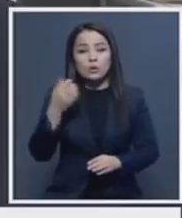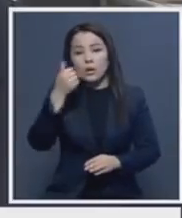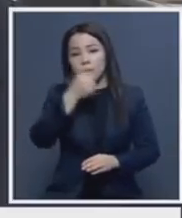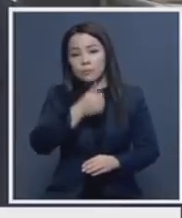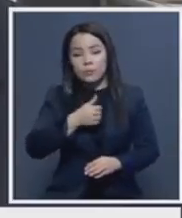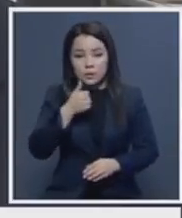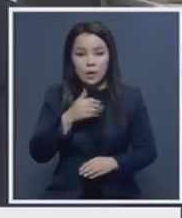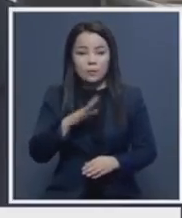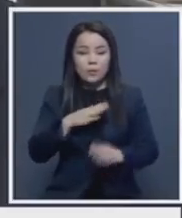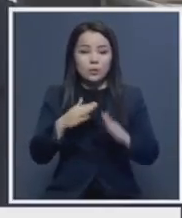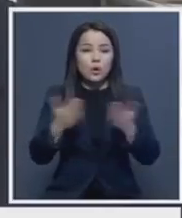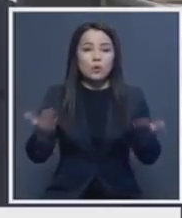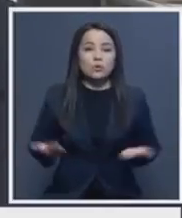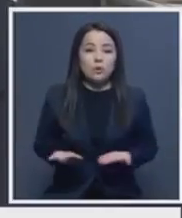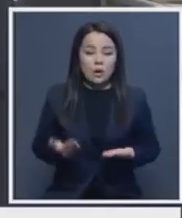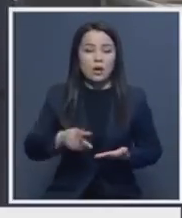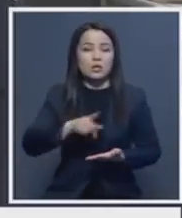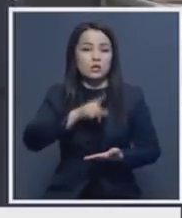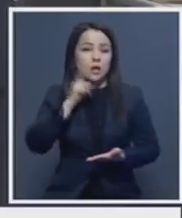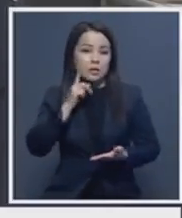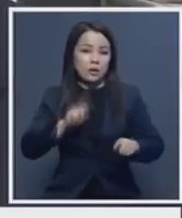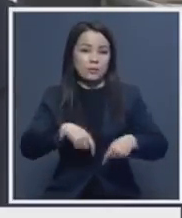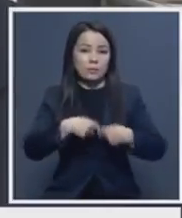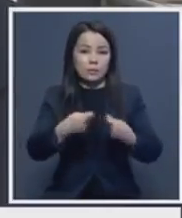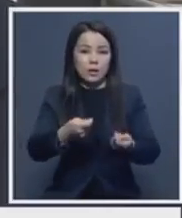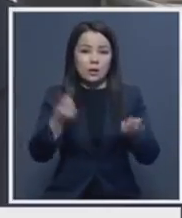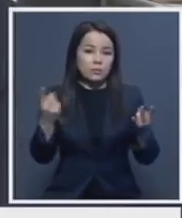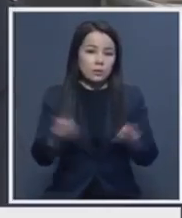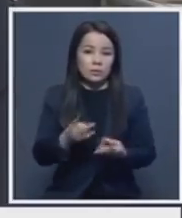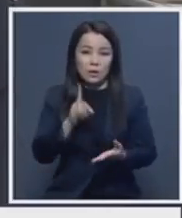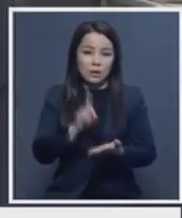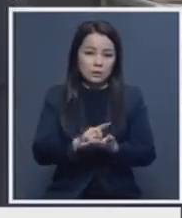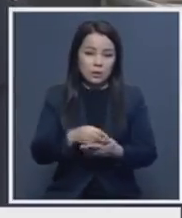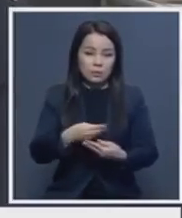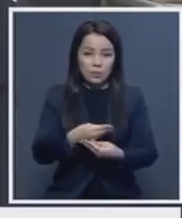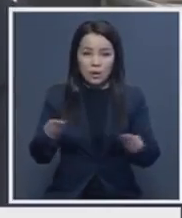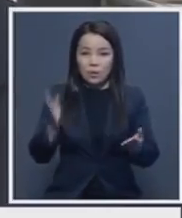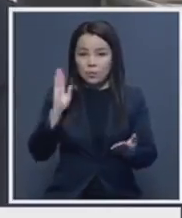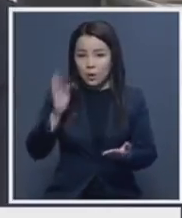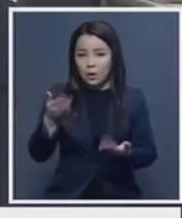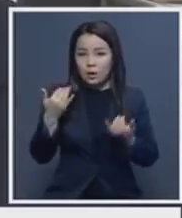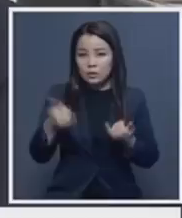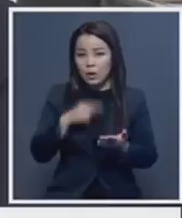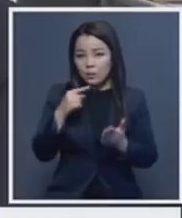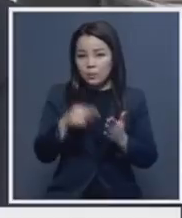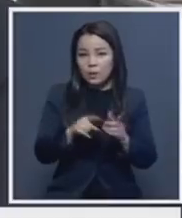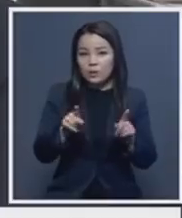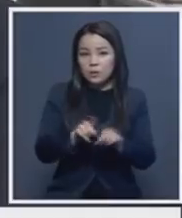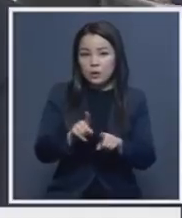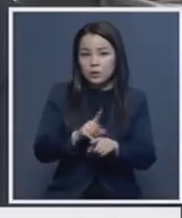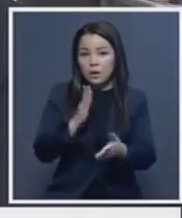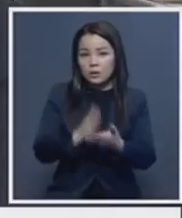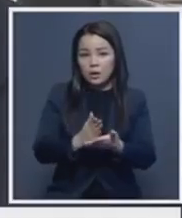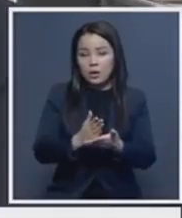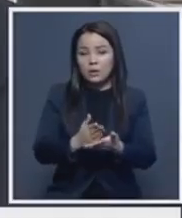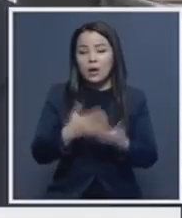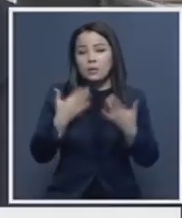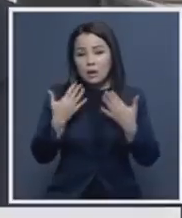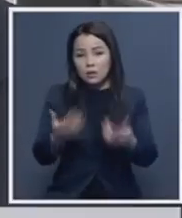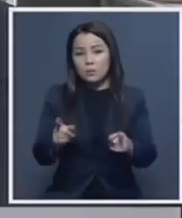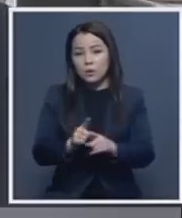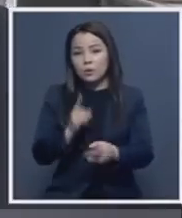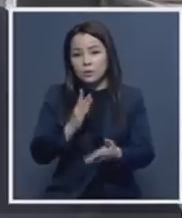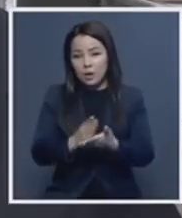осы тұрғын үй мәселесі жастар арасында мөлшер түрде, бірақ бұл жерде тағы да бір тетіктерді қою керек. Бұл жерде ең біріншіден талапта болу